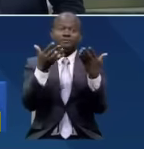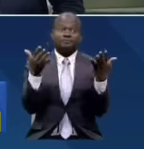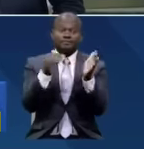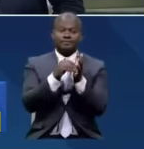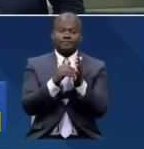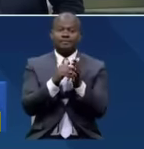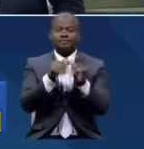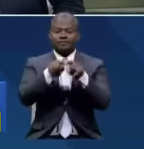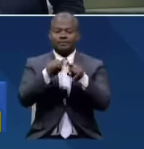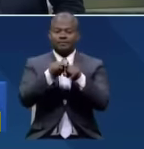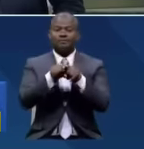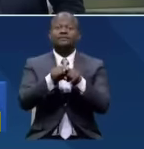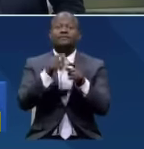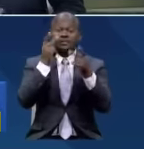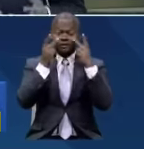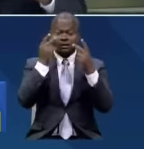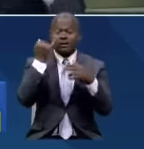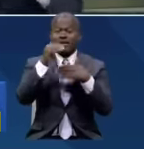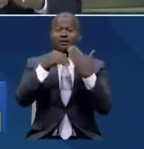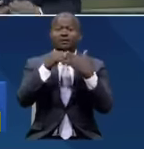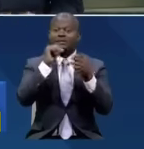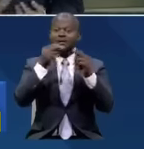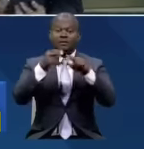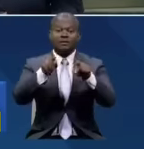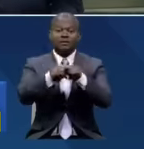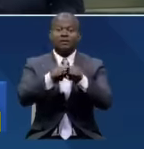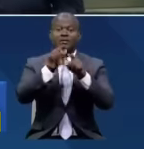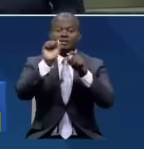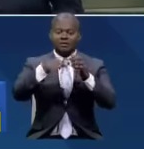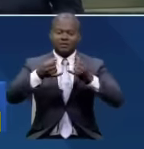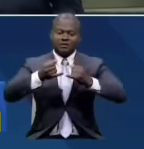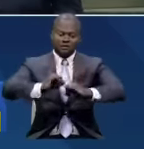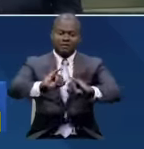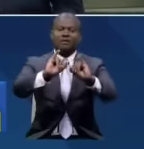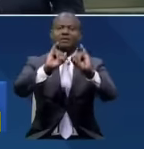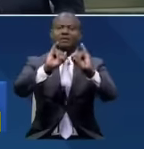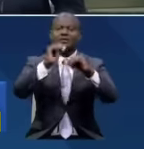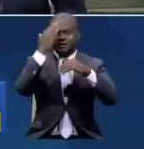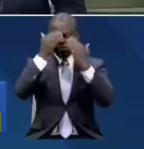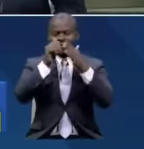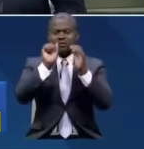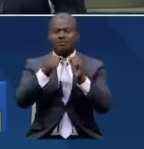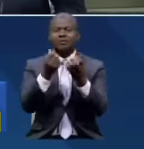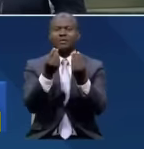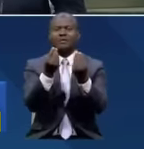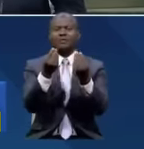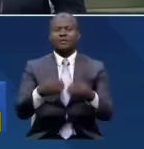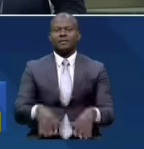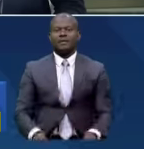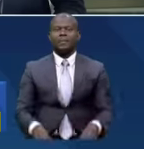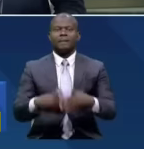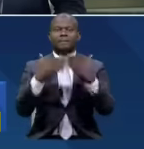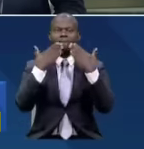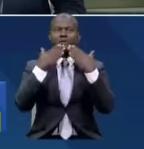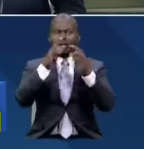ko bimeze icyashyirwa mu buryo kugira ngo bimere gutya. Murakoze nyakubahwa Perezida wa Repubulika, munyemereye hari n'ikindi